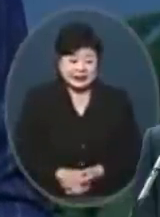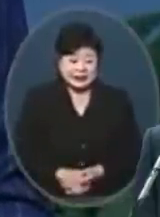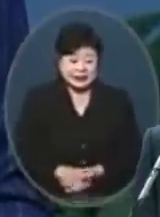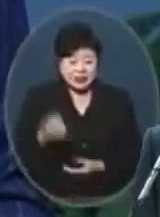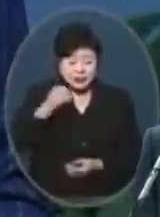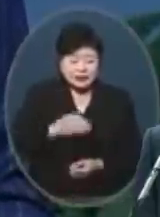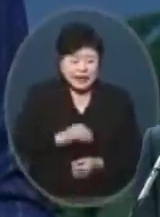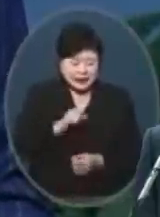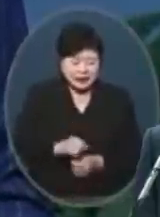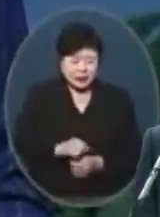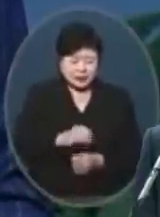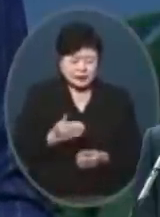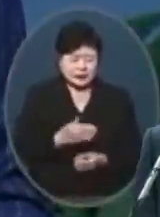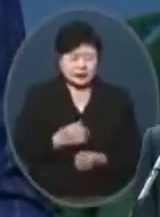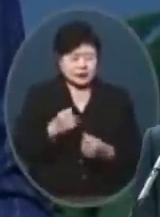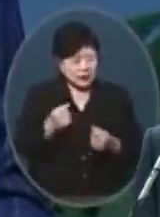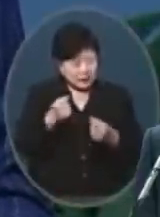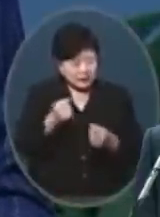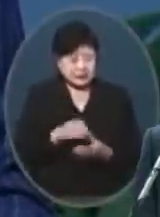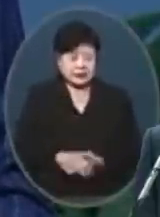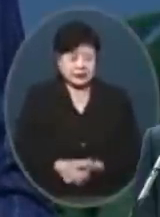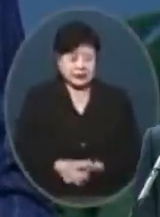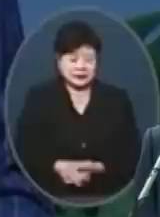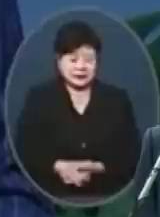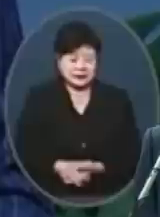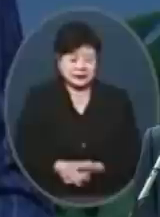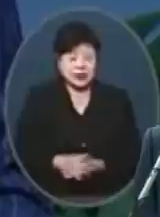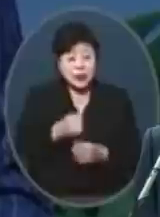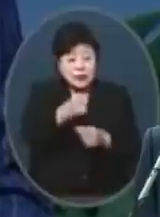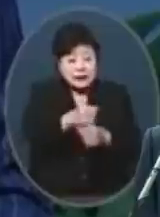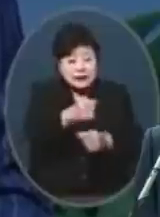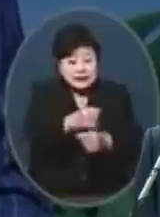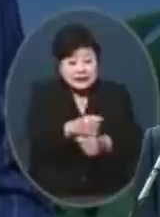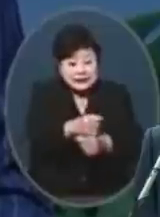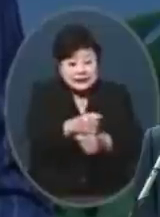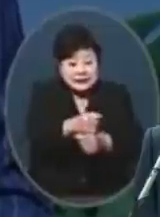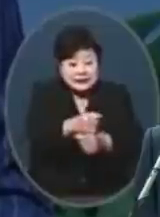영혼이 잘되고 범사에 잘되고 강건하게 만든